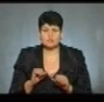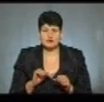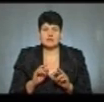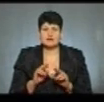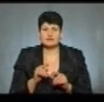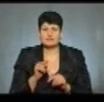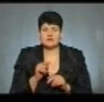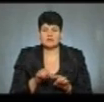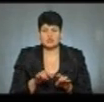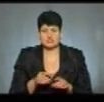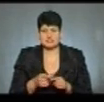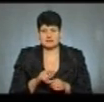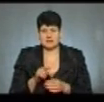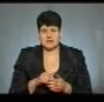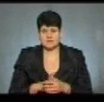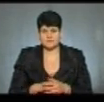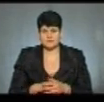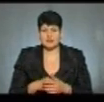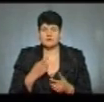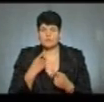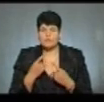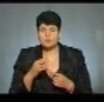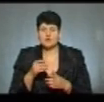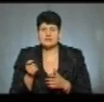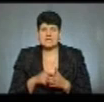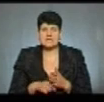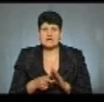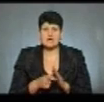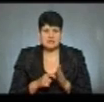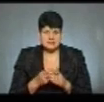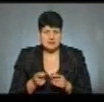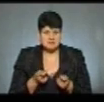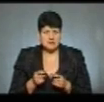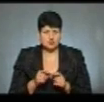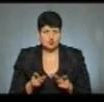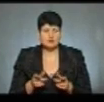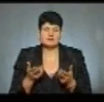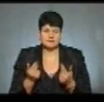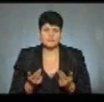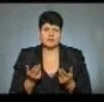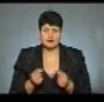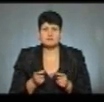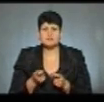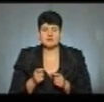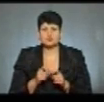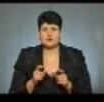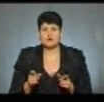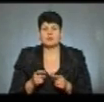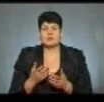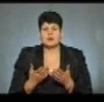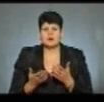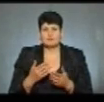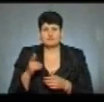чином вони вирішать це питання. Якщо ми говоримо про закриття класів, то це, власне, адміністрація школи. Так, адміністрація школи, або, наприклад, так як